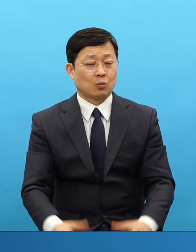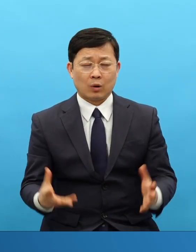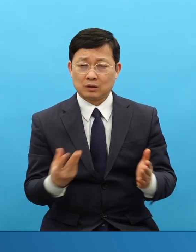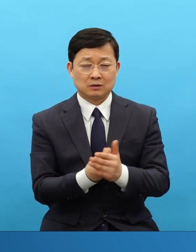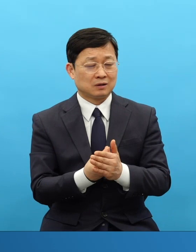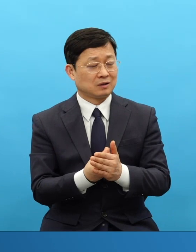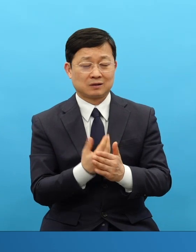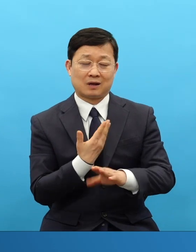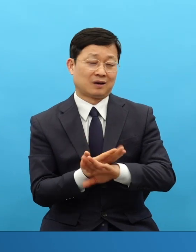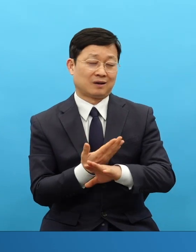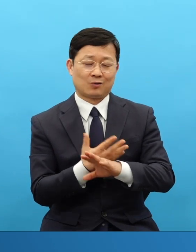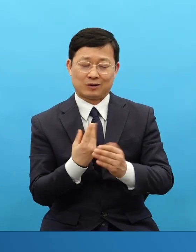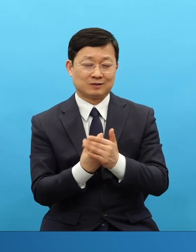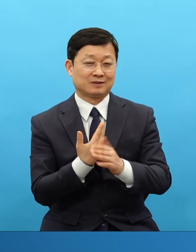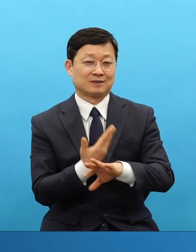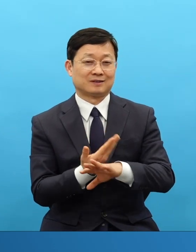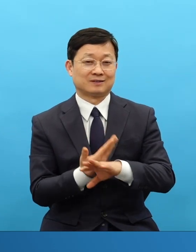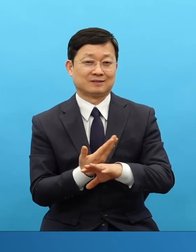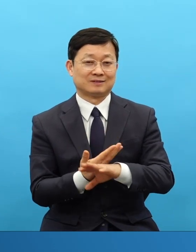됩니다